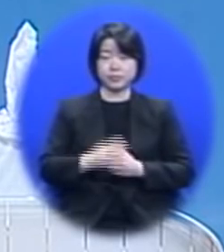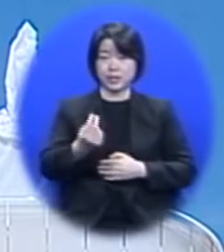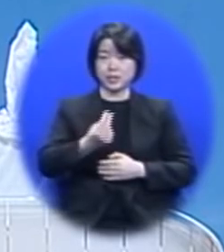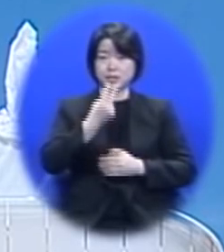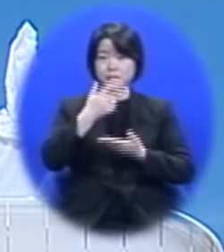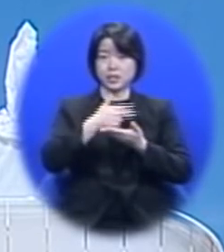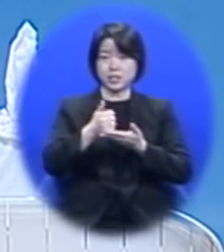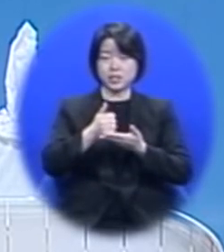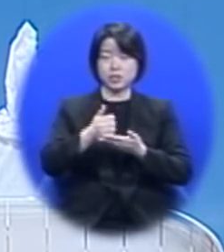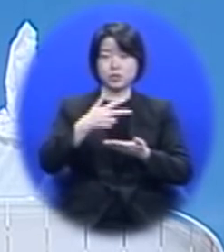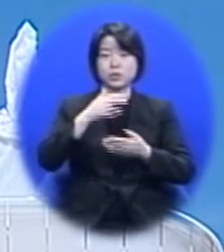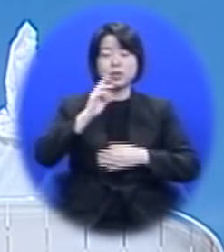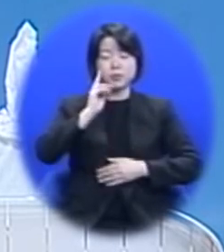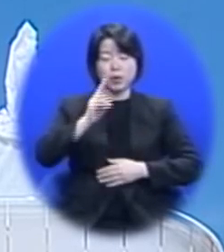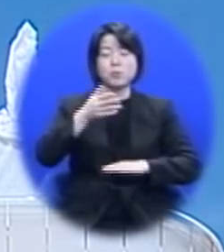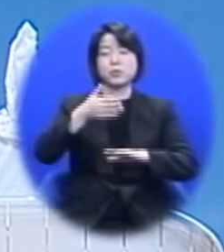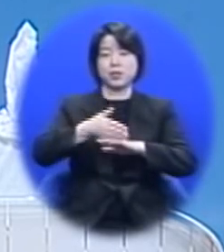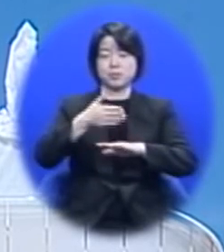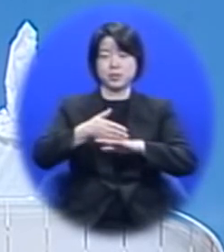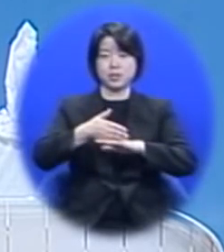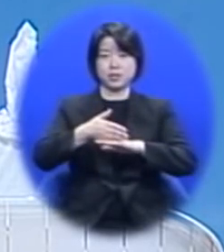살아계신 주님 너무 감사합니다.